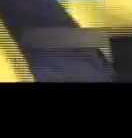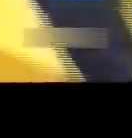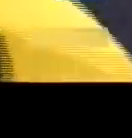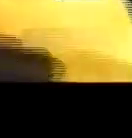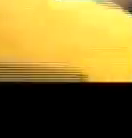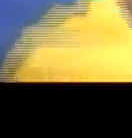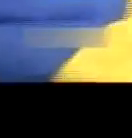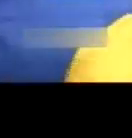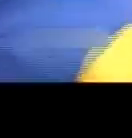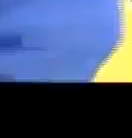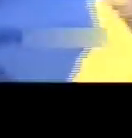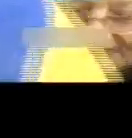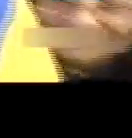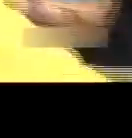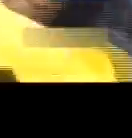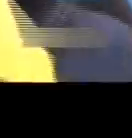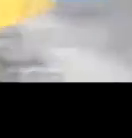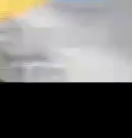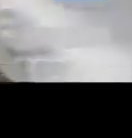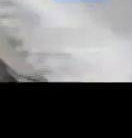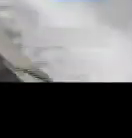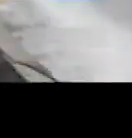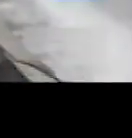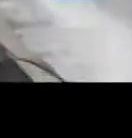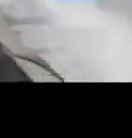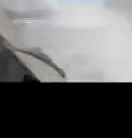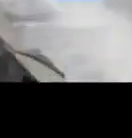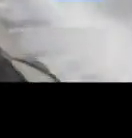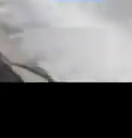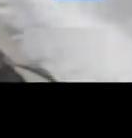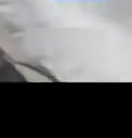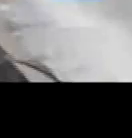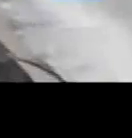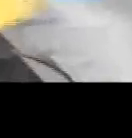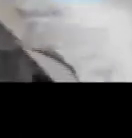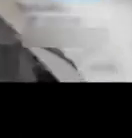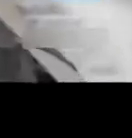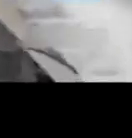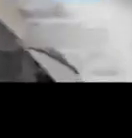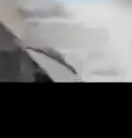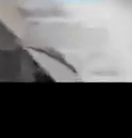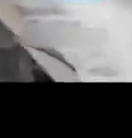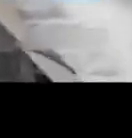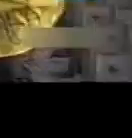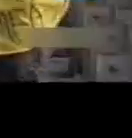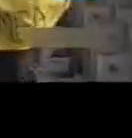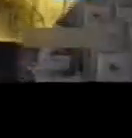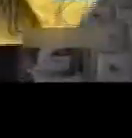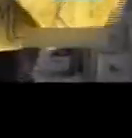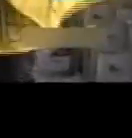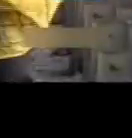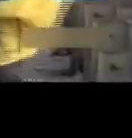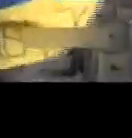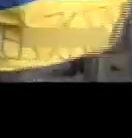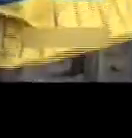у Івано-Франківську, йшов через Стрий, Львів, Тернопіль, Рівне, Житомир до Києва. Тоді участь у цьому взяли понад 3 мільйони